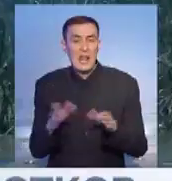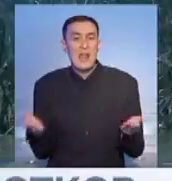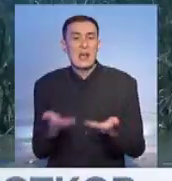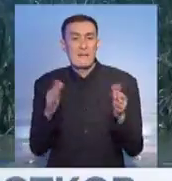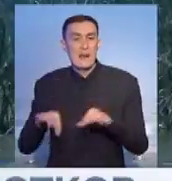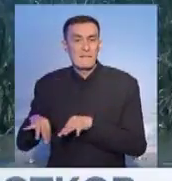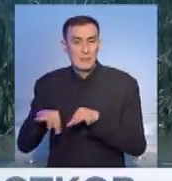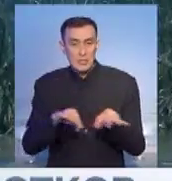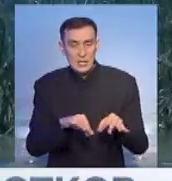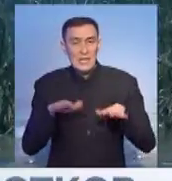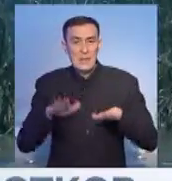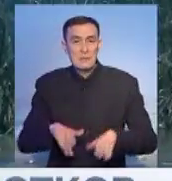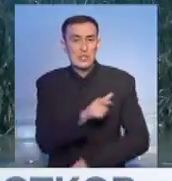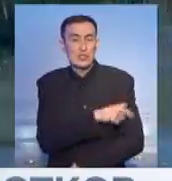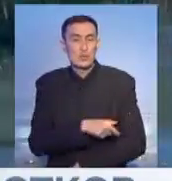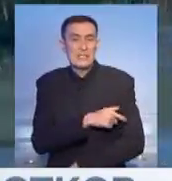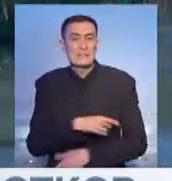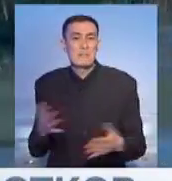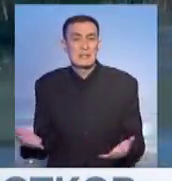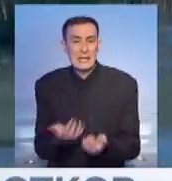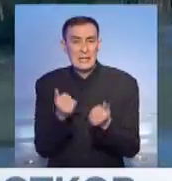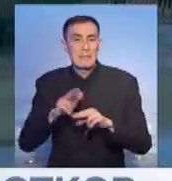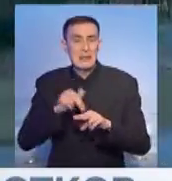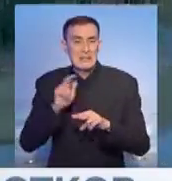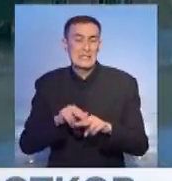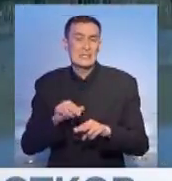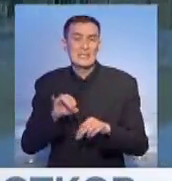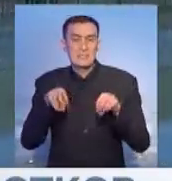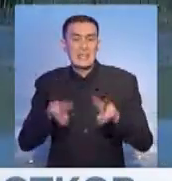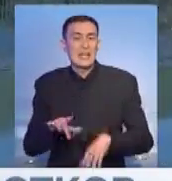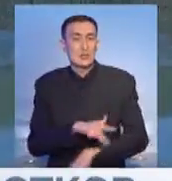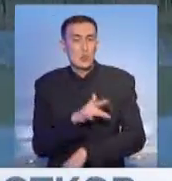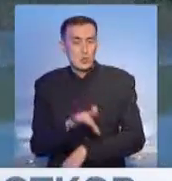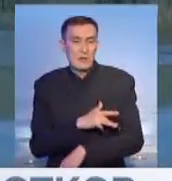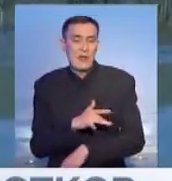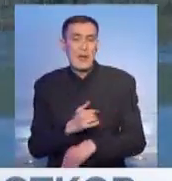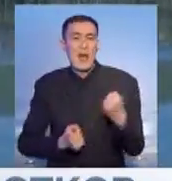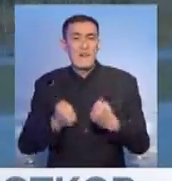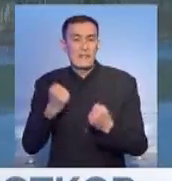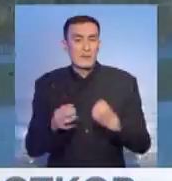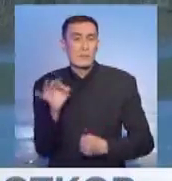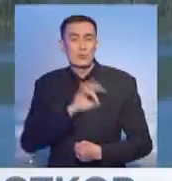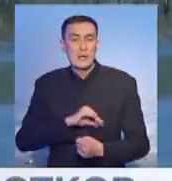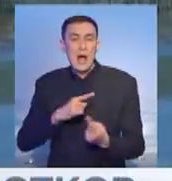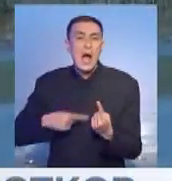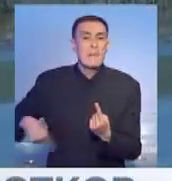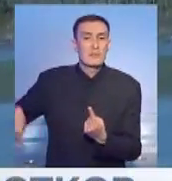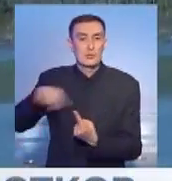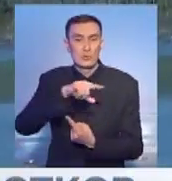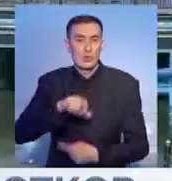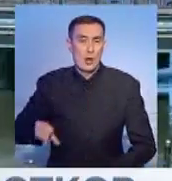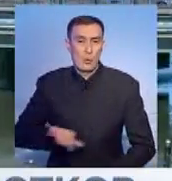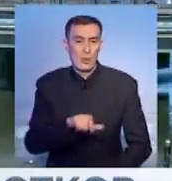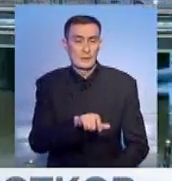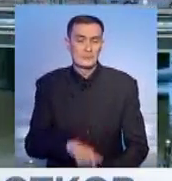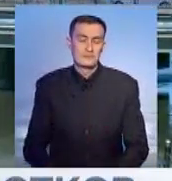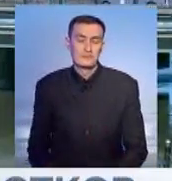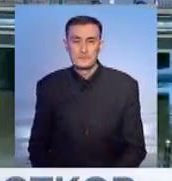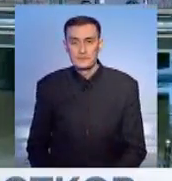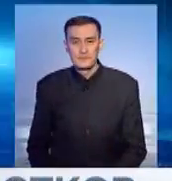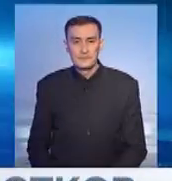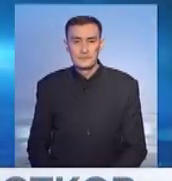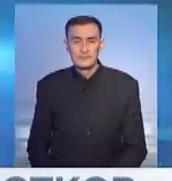легковых машин. На месте дежурят спасатели, полицейские и дорожные службы. Автовладельцы пользуются объездной дорогой.